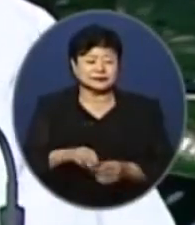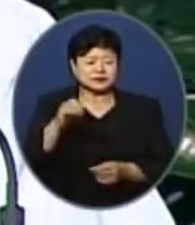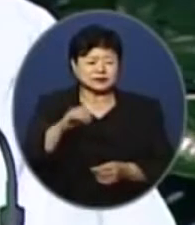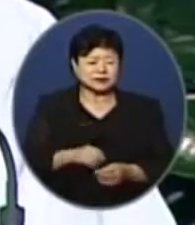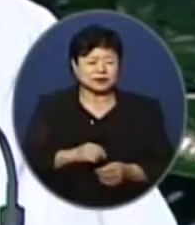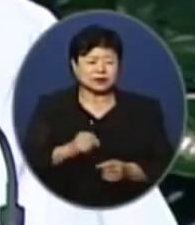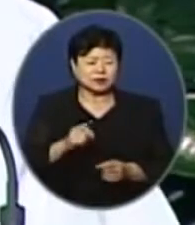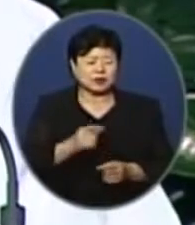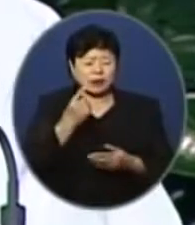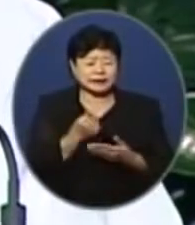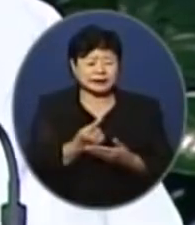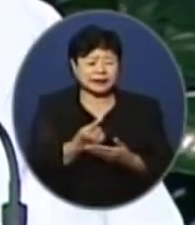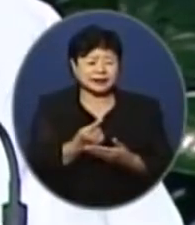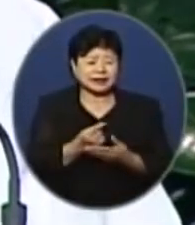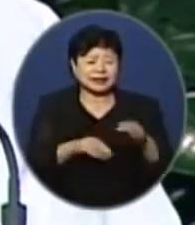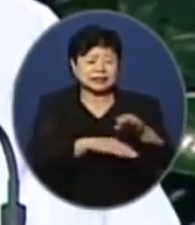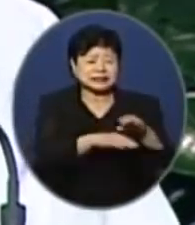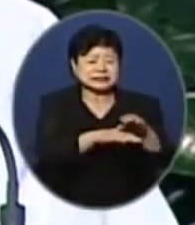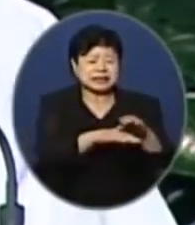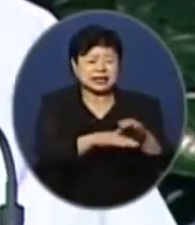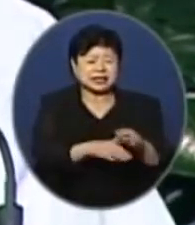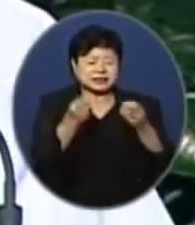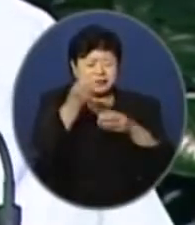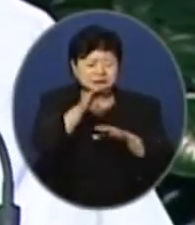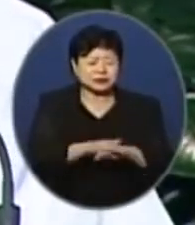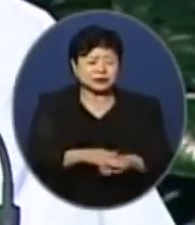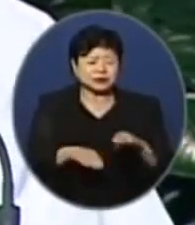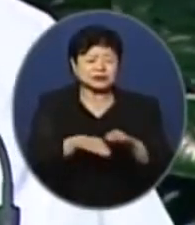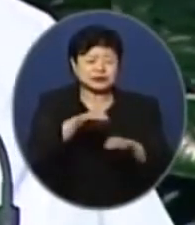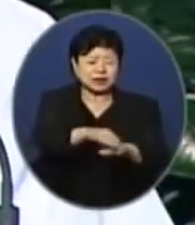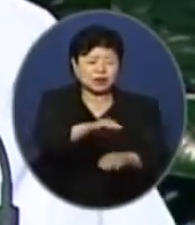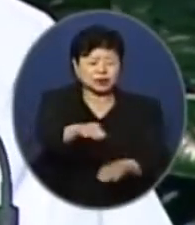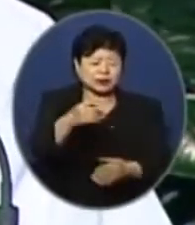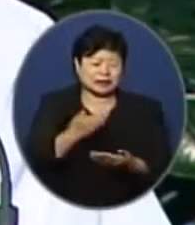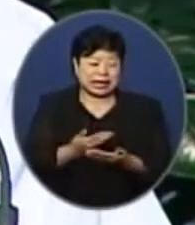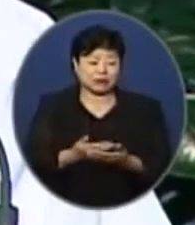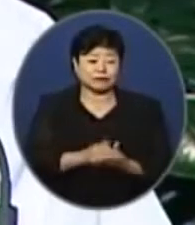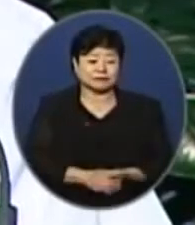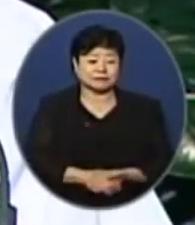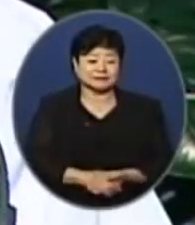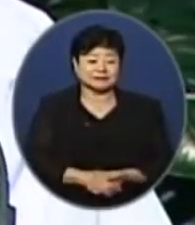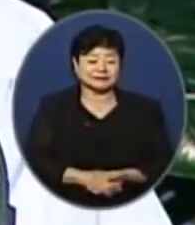나왔는데 좀 세신자들을 배려해 주시고 주차할 공간 좀 어디 확보해 주세요.